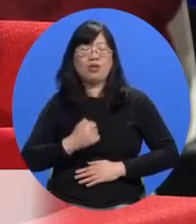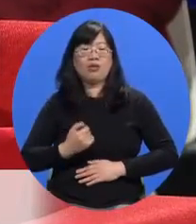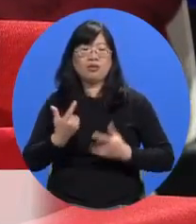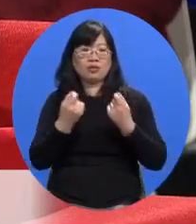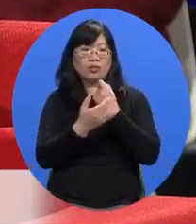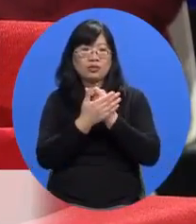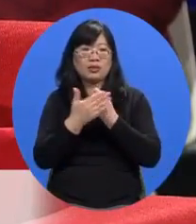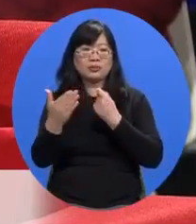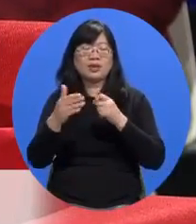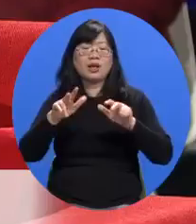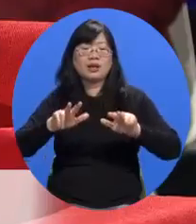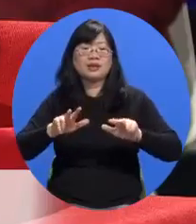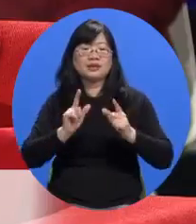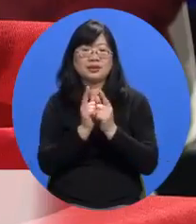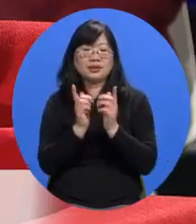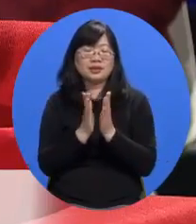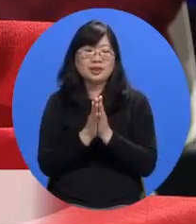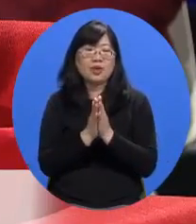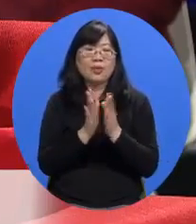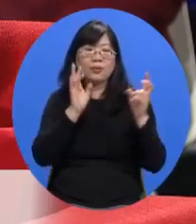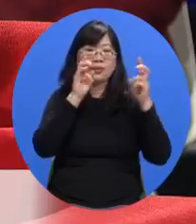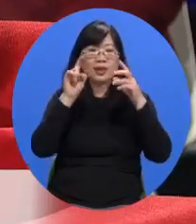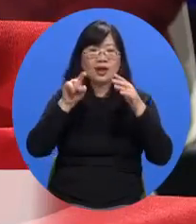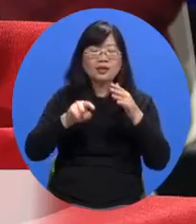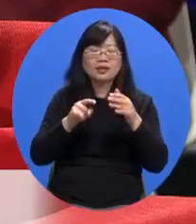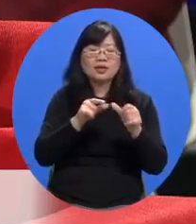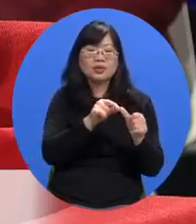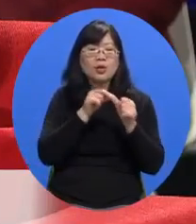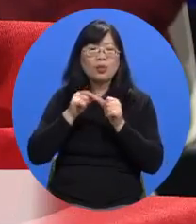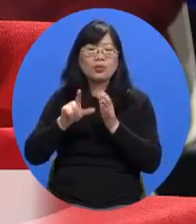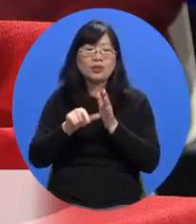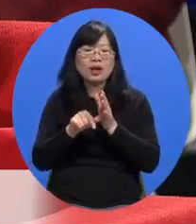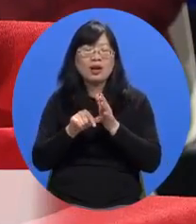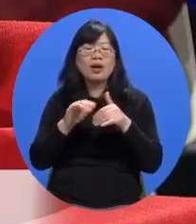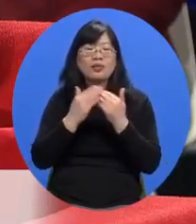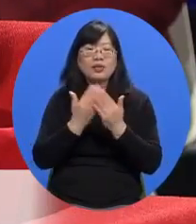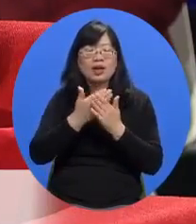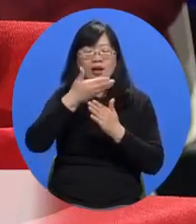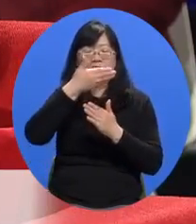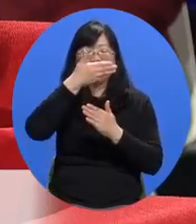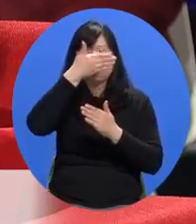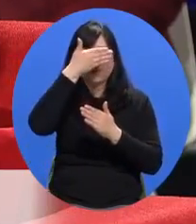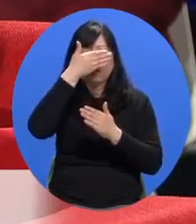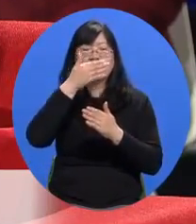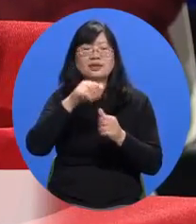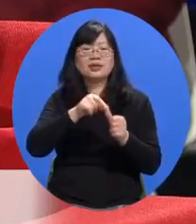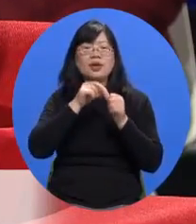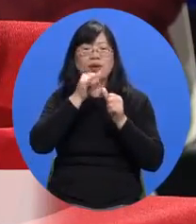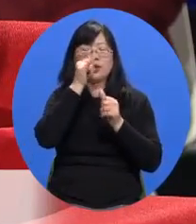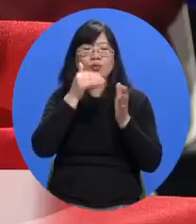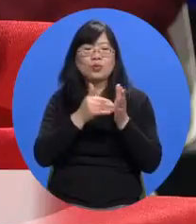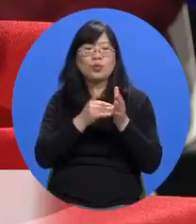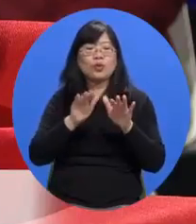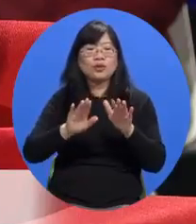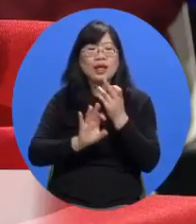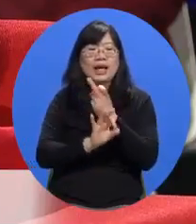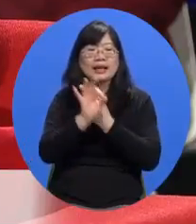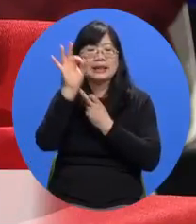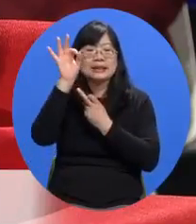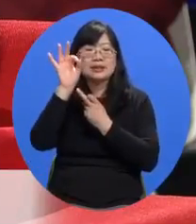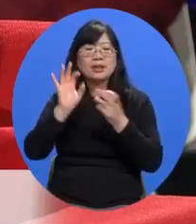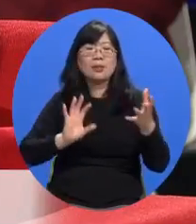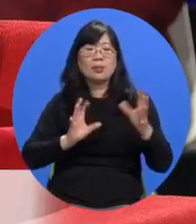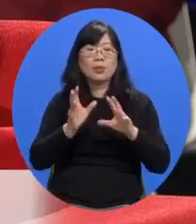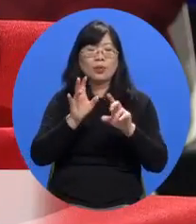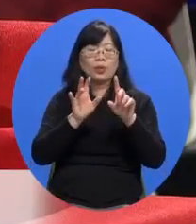그러다 보니까 지금 실제 기업에서 채용을 할 때도 다 블라인드 채용을 하고 있고 실제 오늘 저는 아침 일찍에도 오늘 포럼이